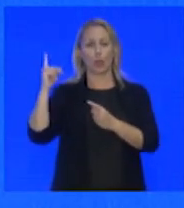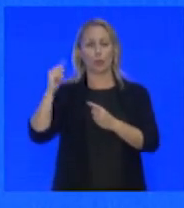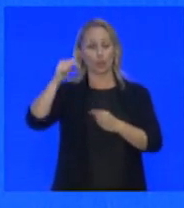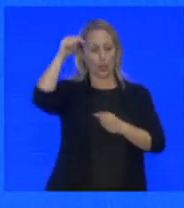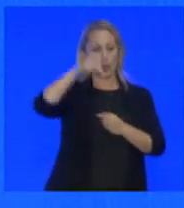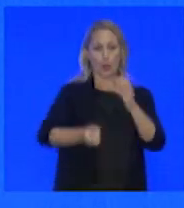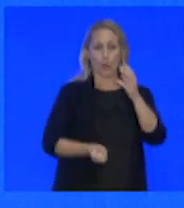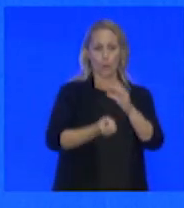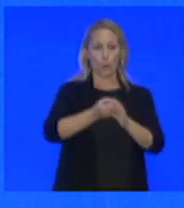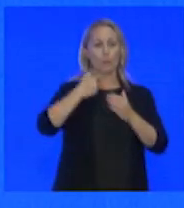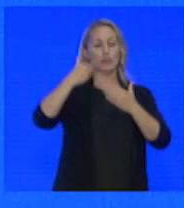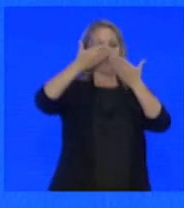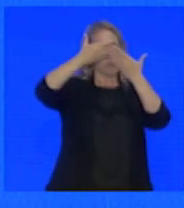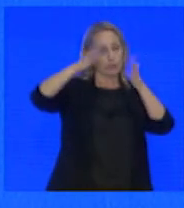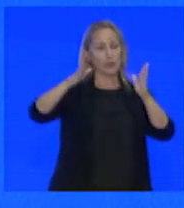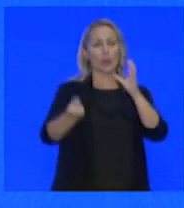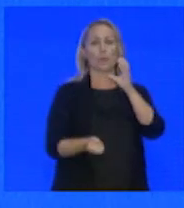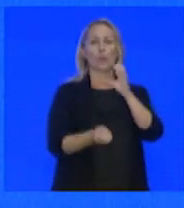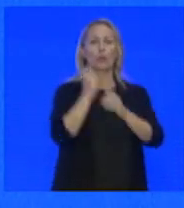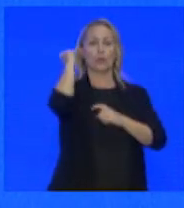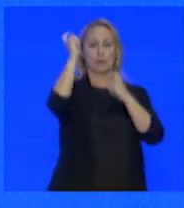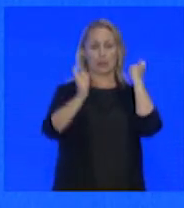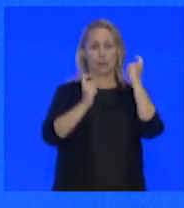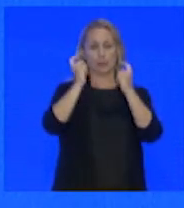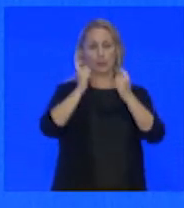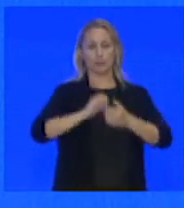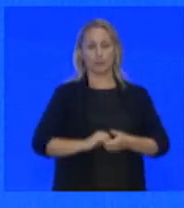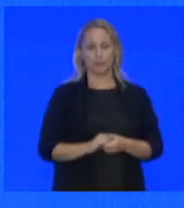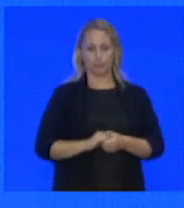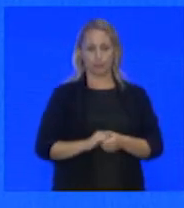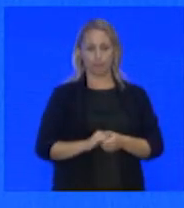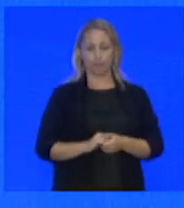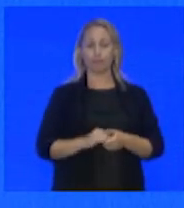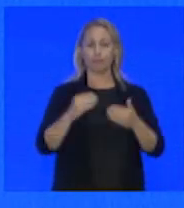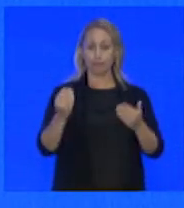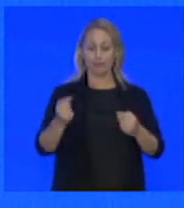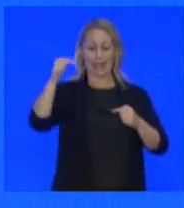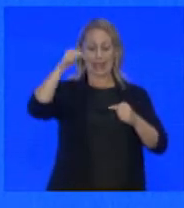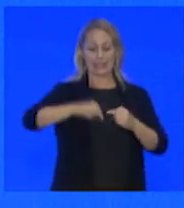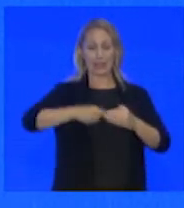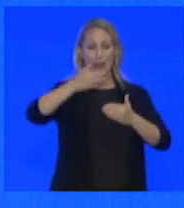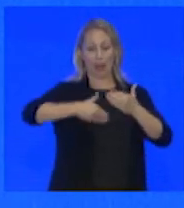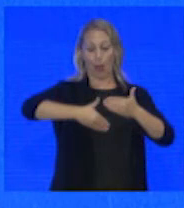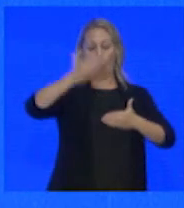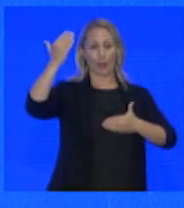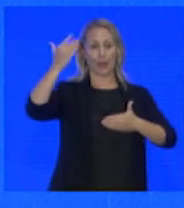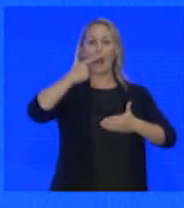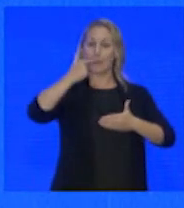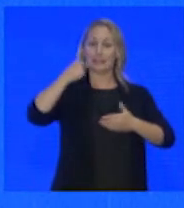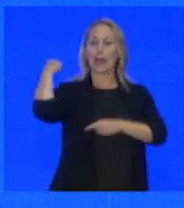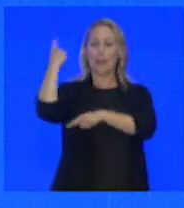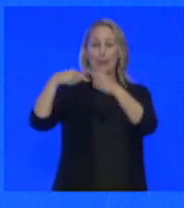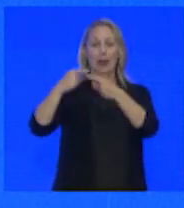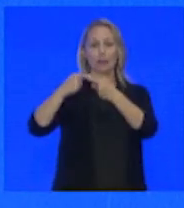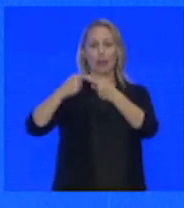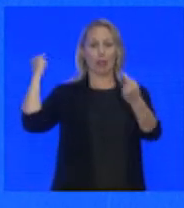προοδευτική σύγχρονη σκέψη. Πρώτος εγώ λοιπόν σήμερα σπάω μια κακή παράδοση.